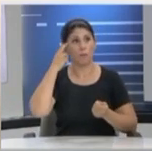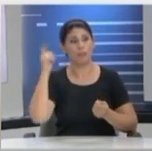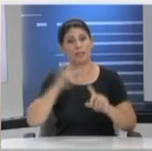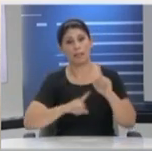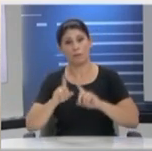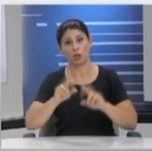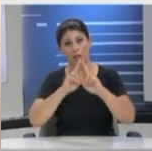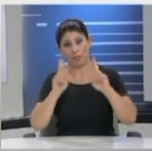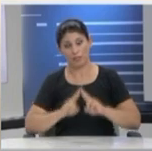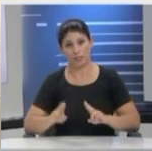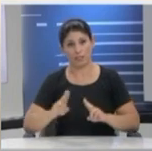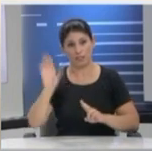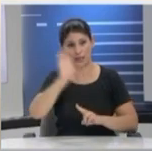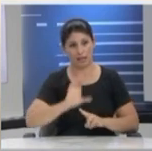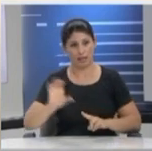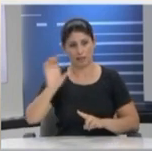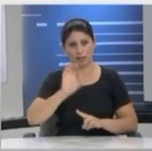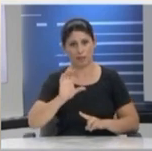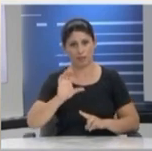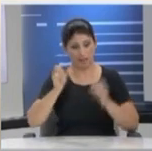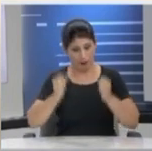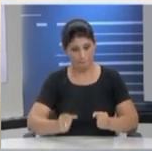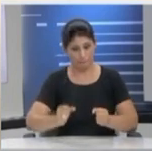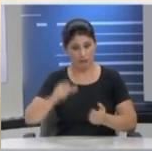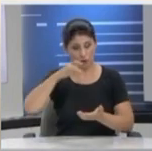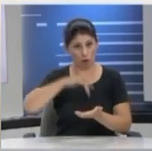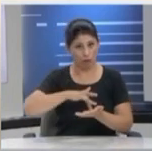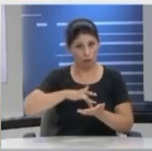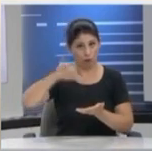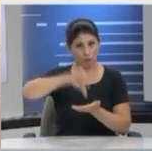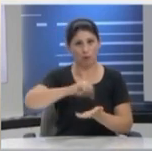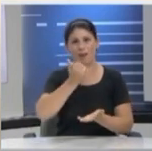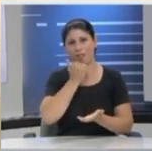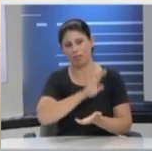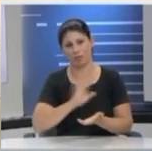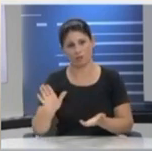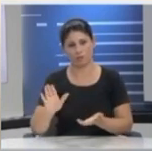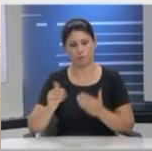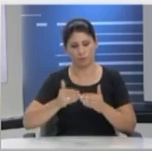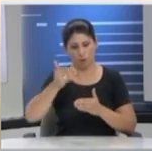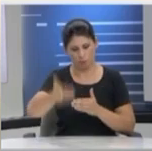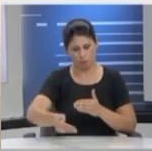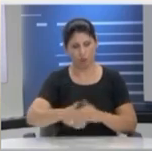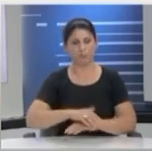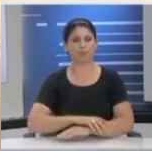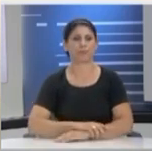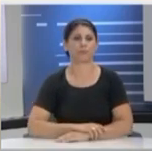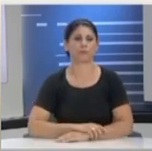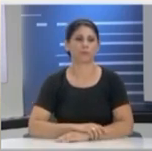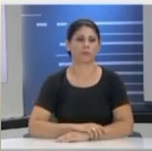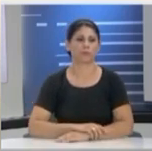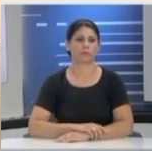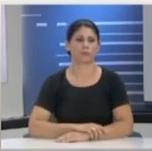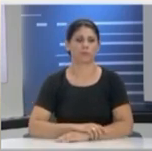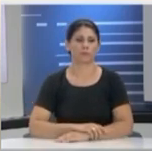ότι η ΔΕΘ μπορεί να μείνει στο κέντρο της πόλεως, λανθάνουν. Λανθάνουν. Πάμε στο επόμενο.